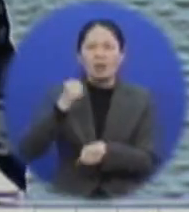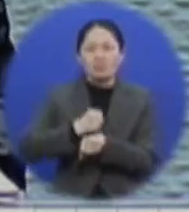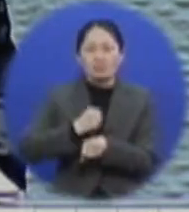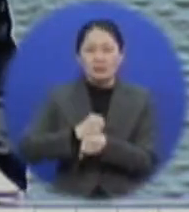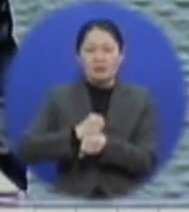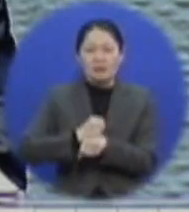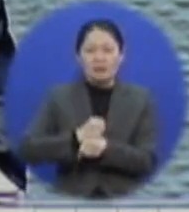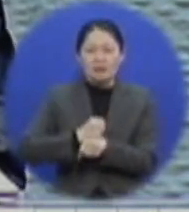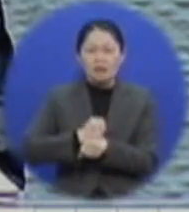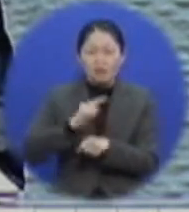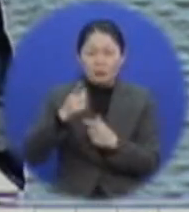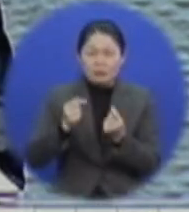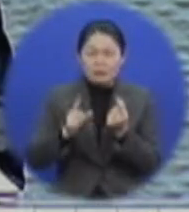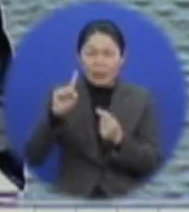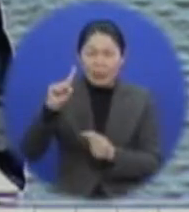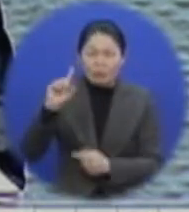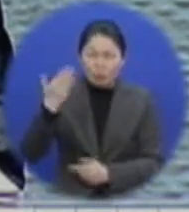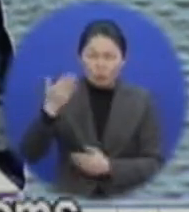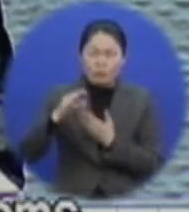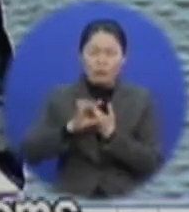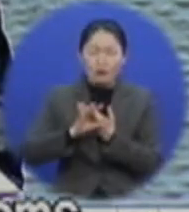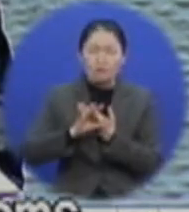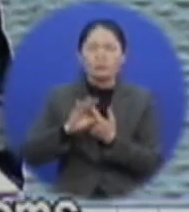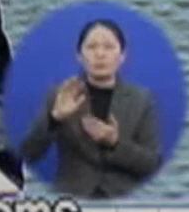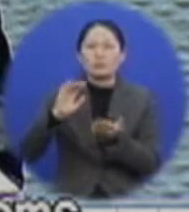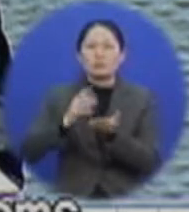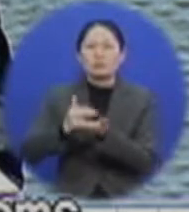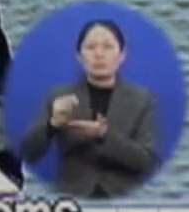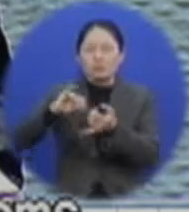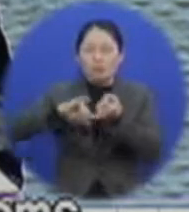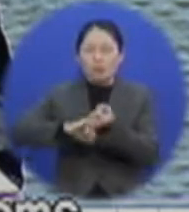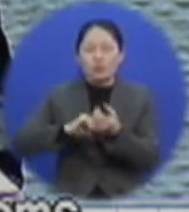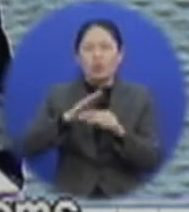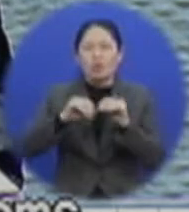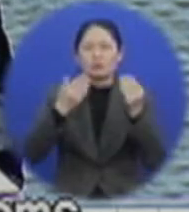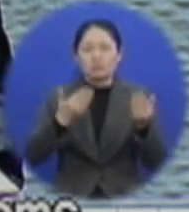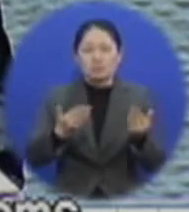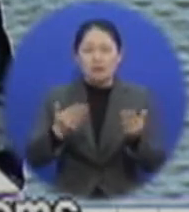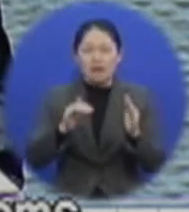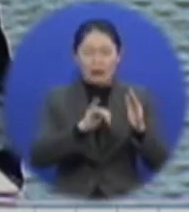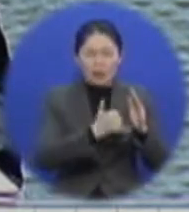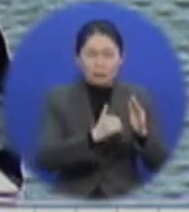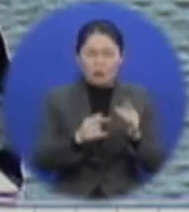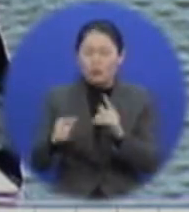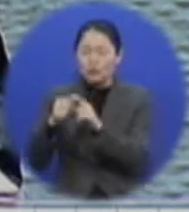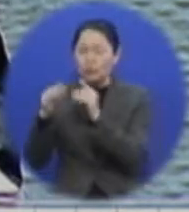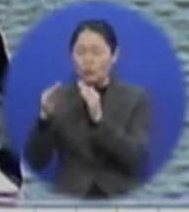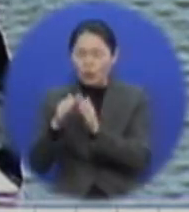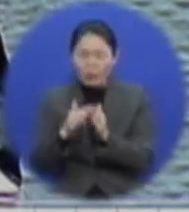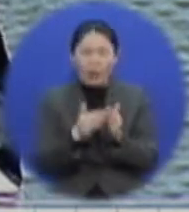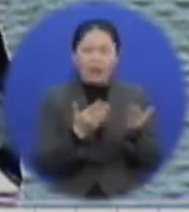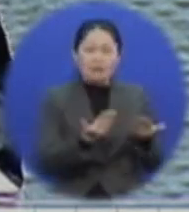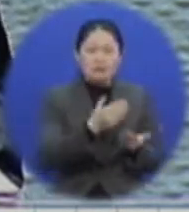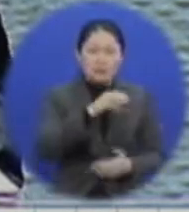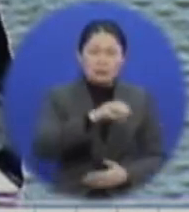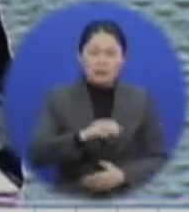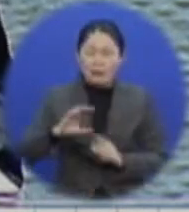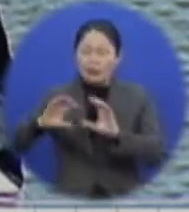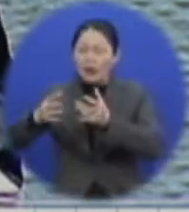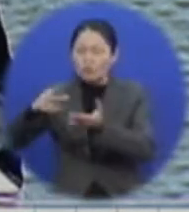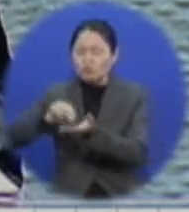주님이 해결해 주십니다 가정문제 교회 문제에 어찌 짱 는 지에 날아오는데